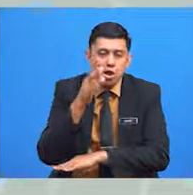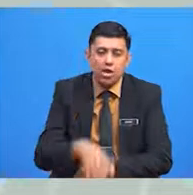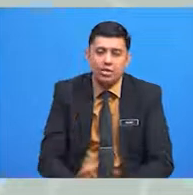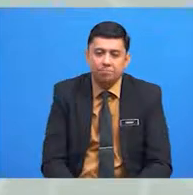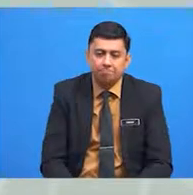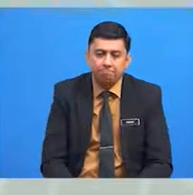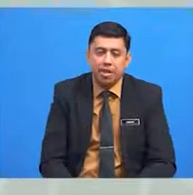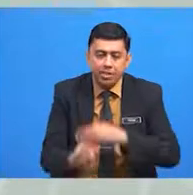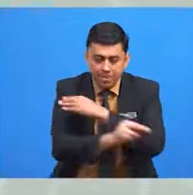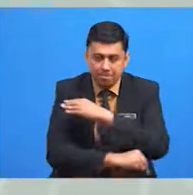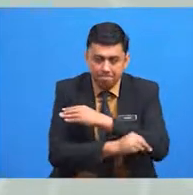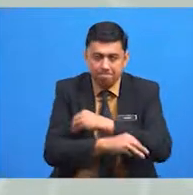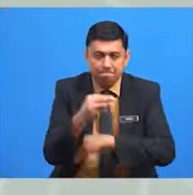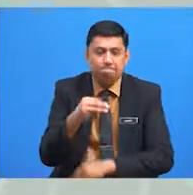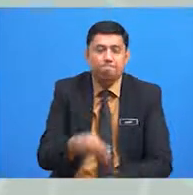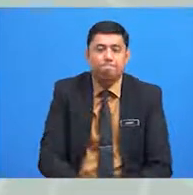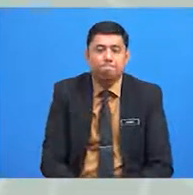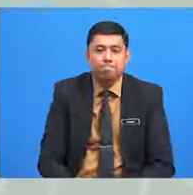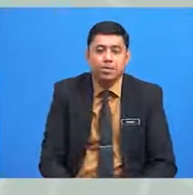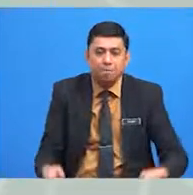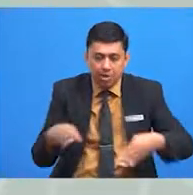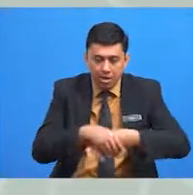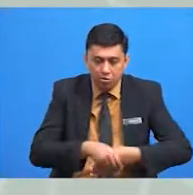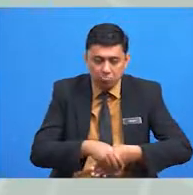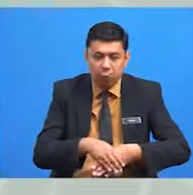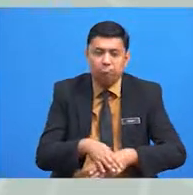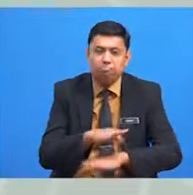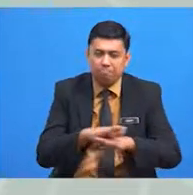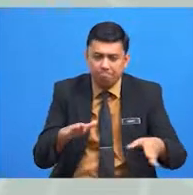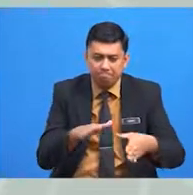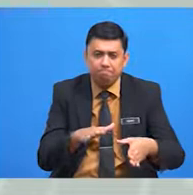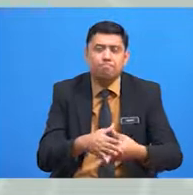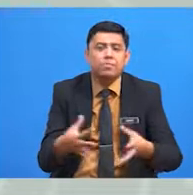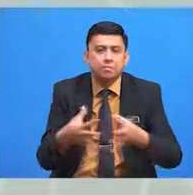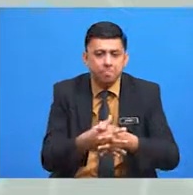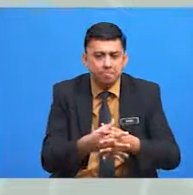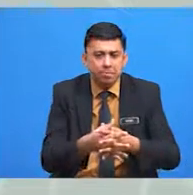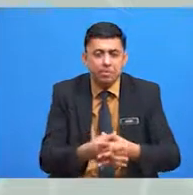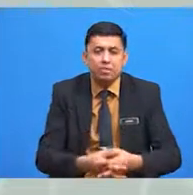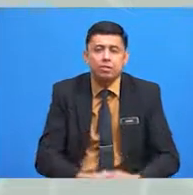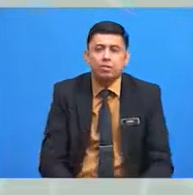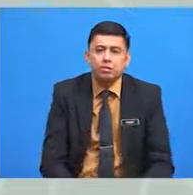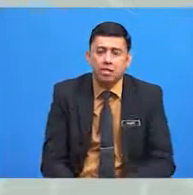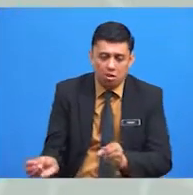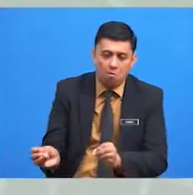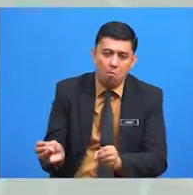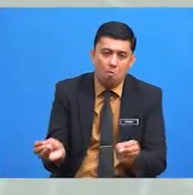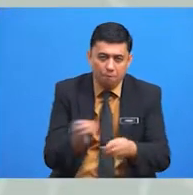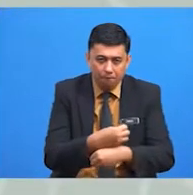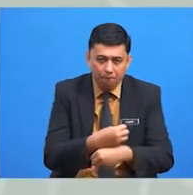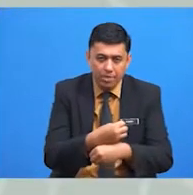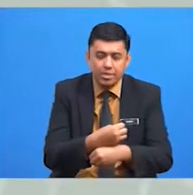tidak bersekutu dan di negeri-negeri Melayu bersekutu, terutama dalam jabatan-jabatan